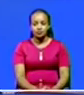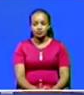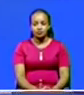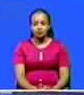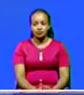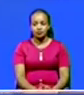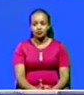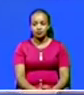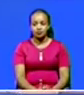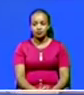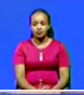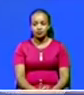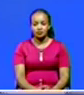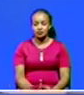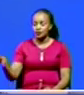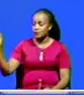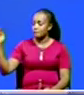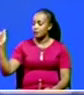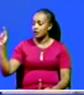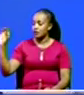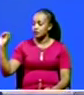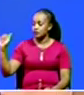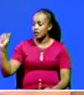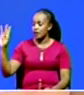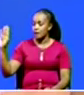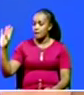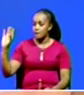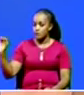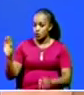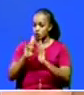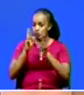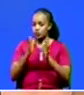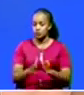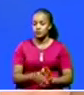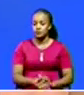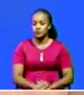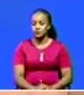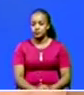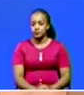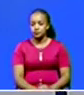Lofti Matambo, KTN News, Nairobi.